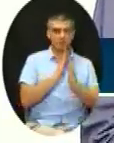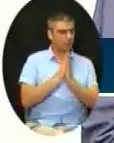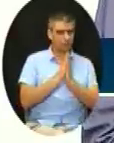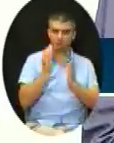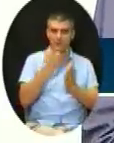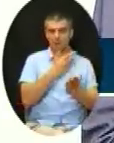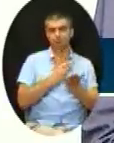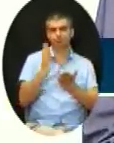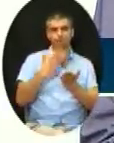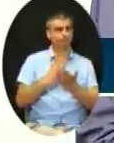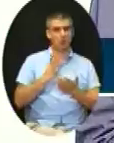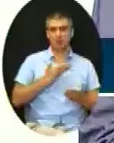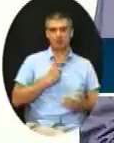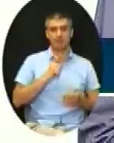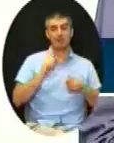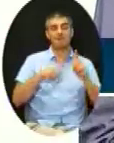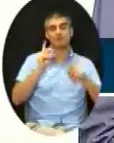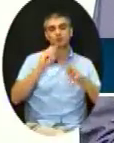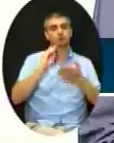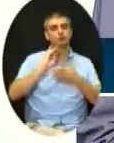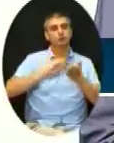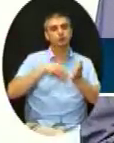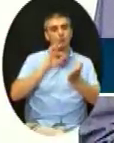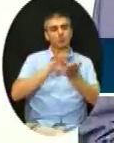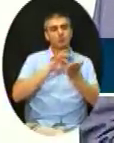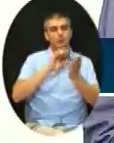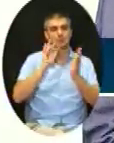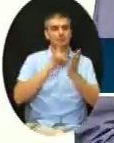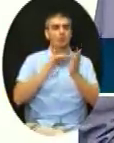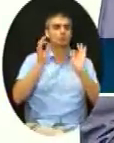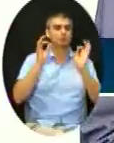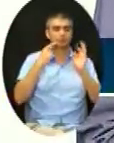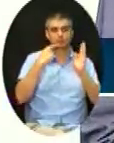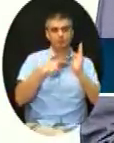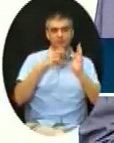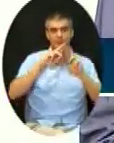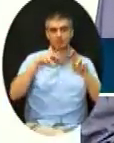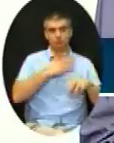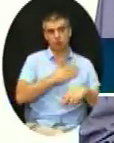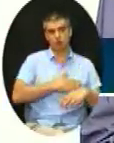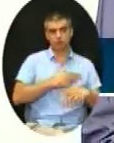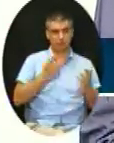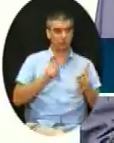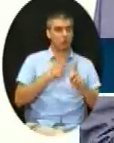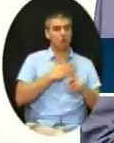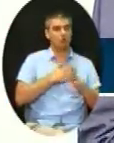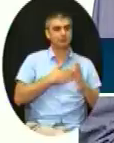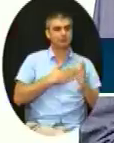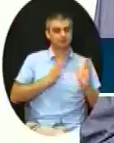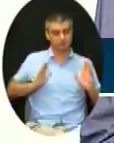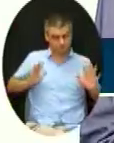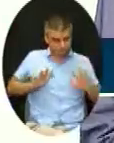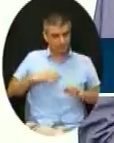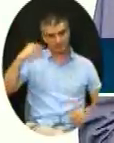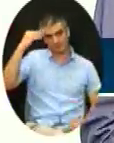ככלל נדחות. לעתים יש אישורים נקודתיים במקומות מסוימים שהרשויות חפצות בעיקרם או שרוצים לדחוק אליהם